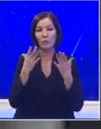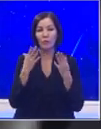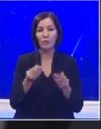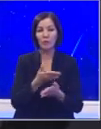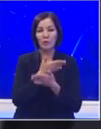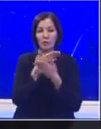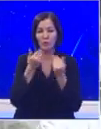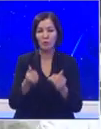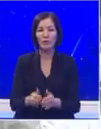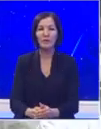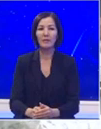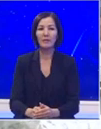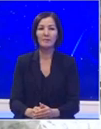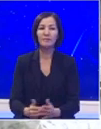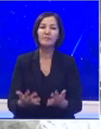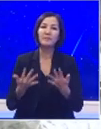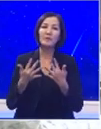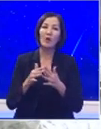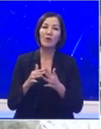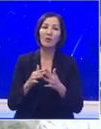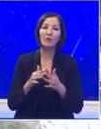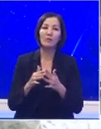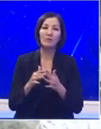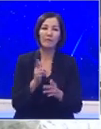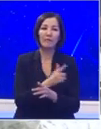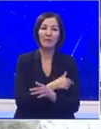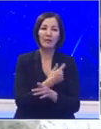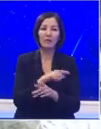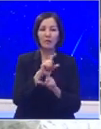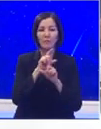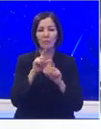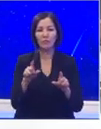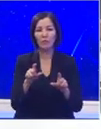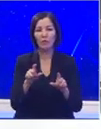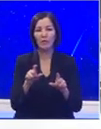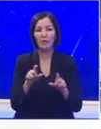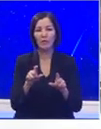жоқ көрінеді. Ауылымыздың фельдшерлік пункті туралы